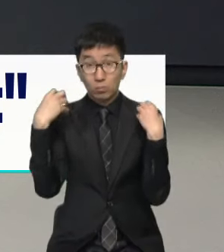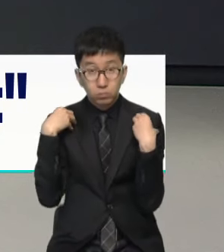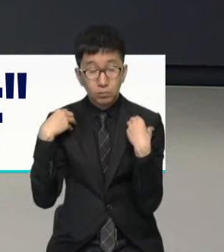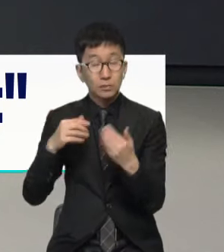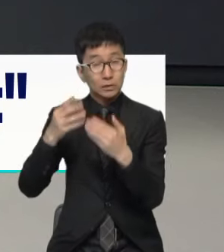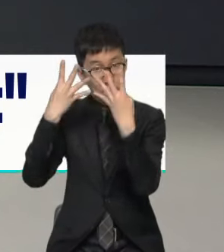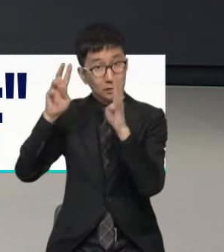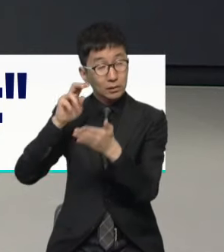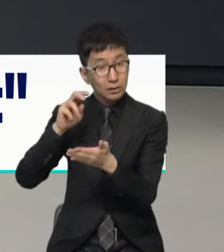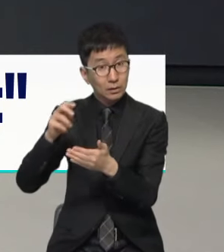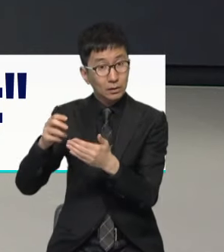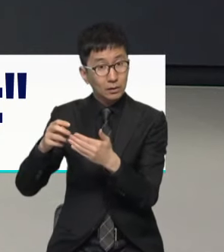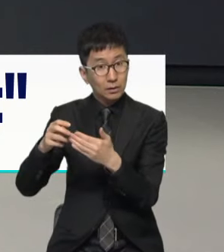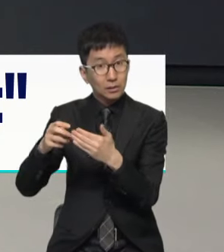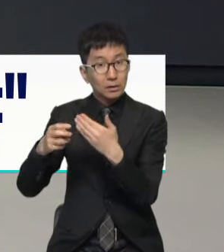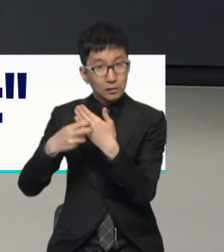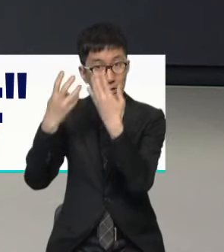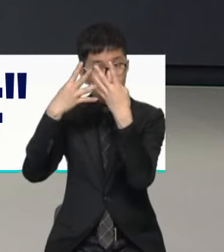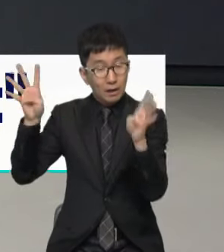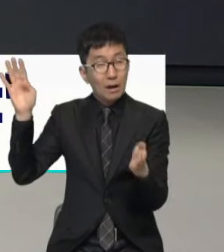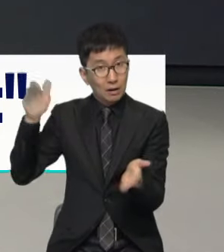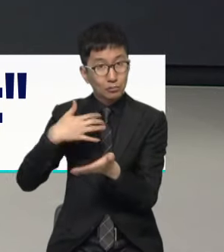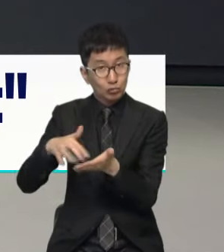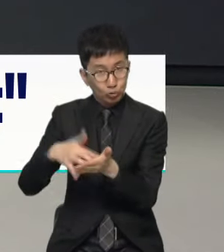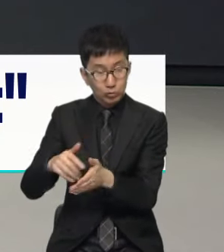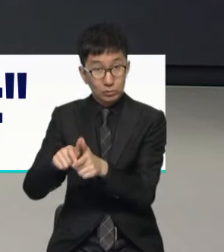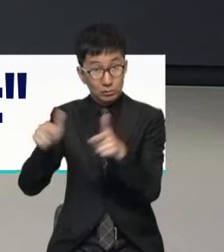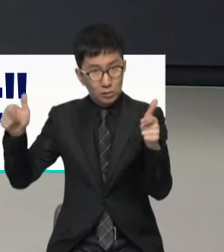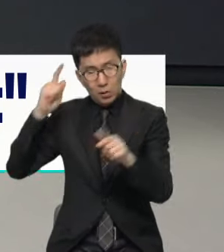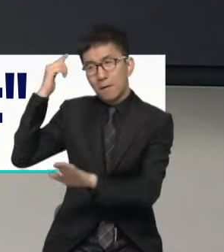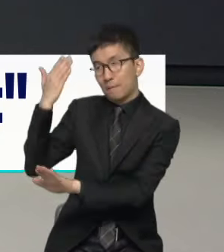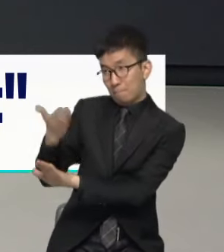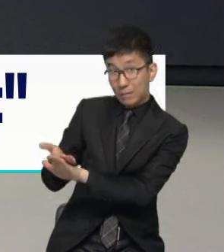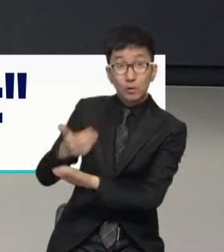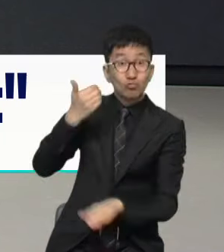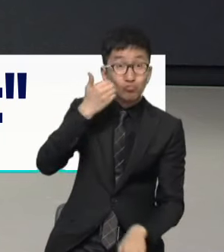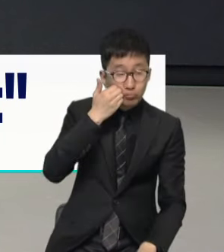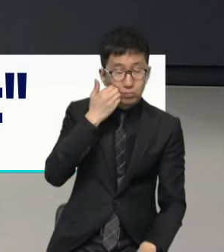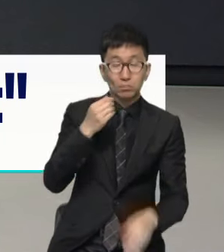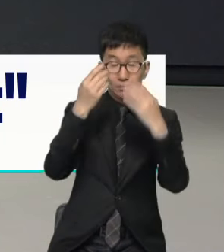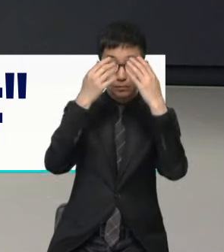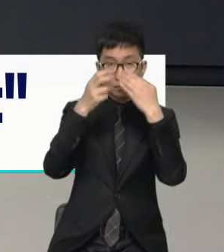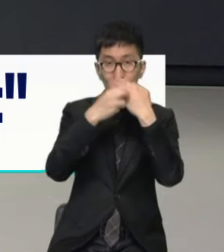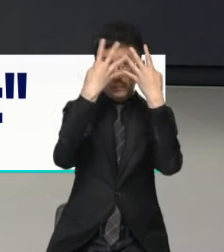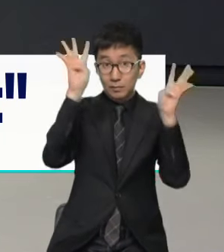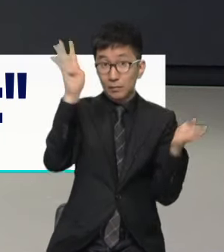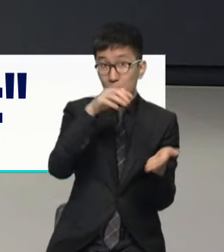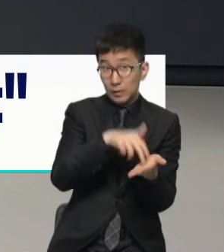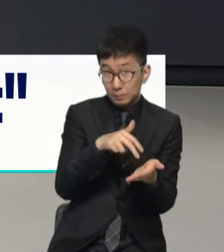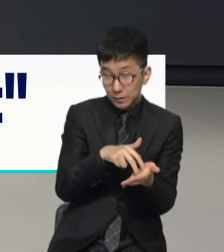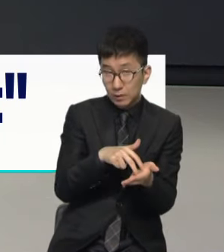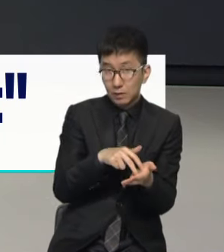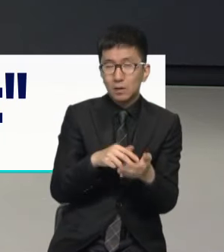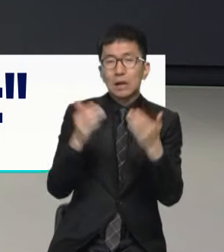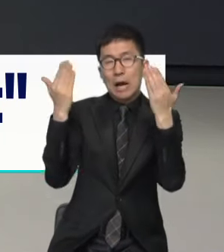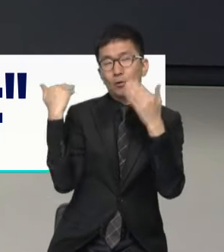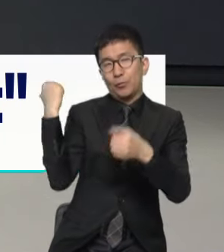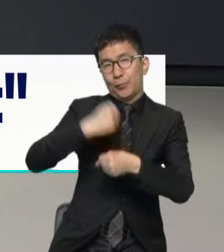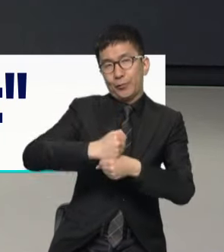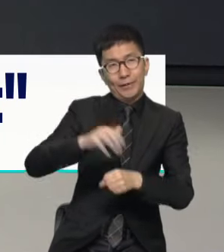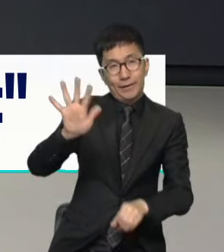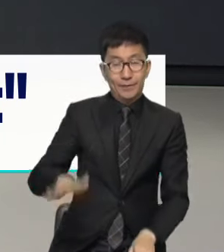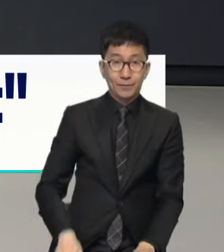정부의 의대 증원 방침에 반대하는 의대생들은 학교로 돌아가지 않고 있습니다. 5월 중순쯤 되면